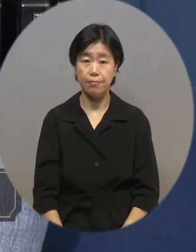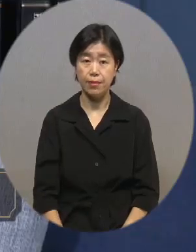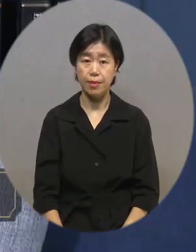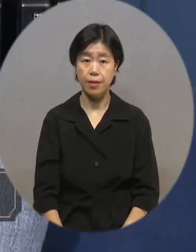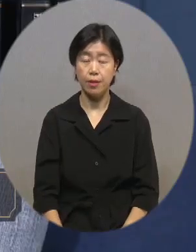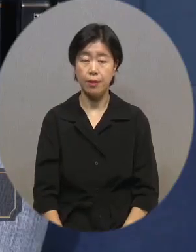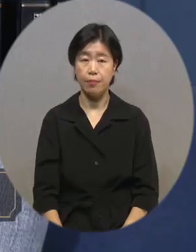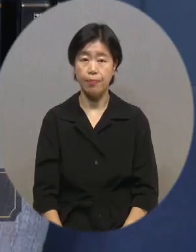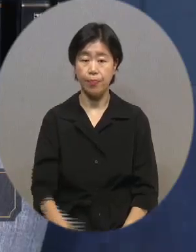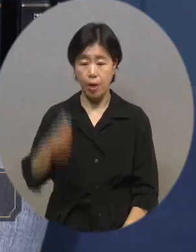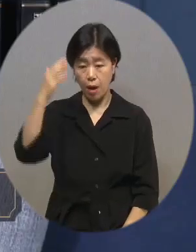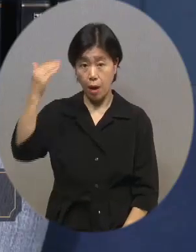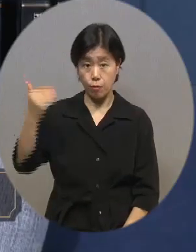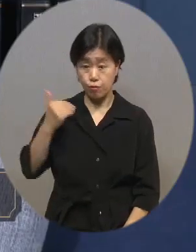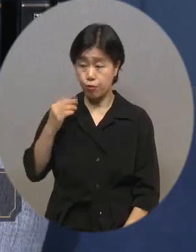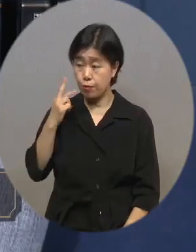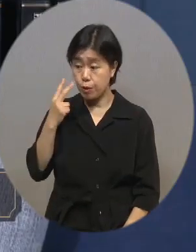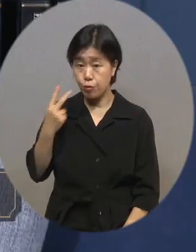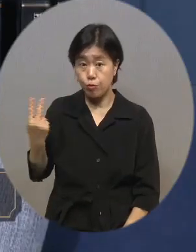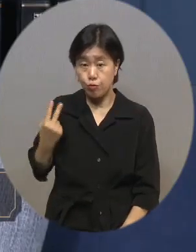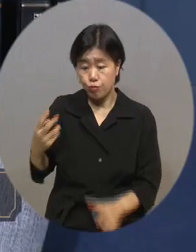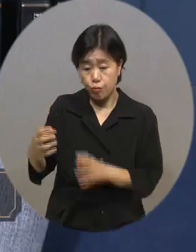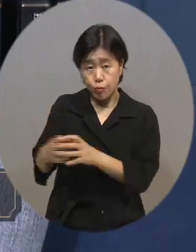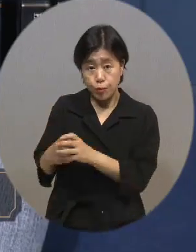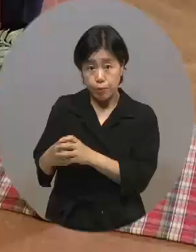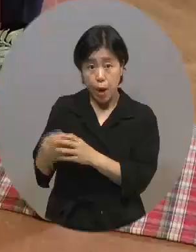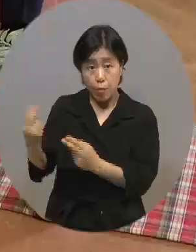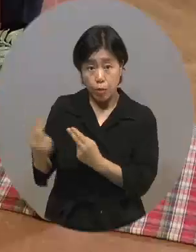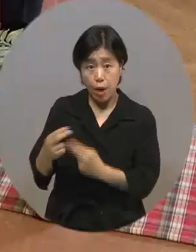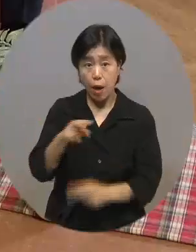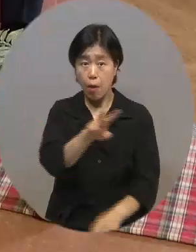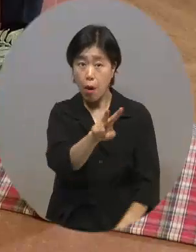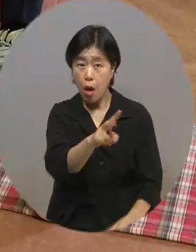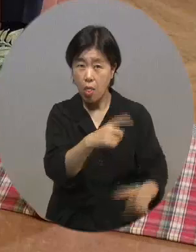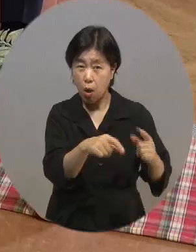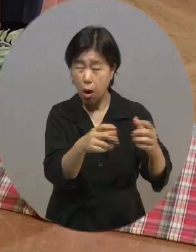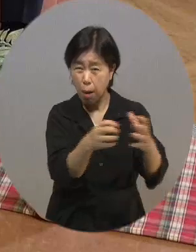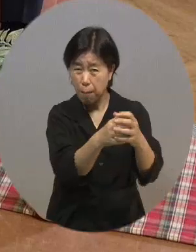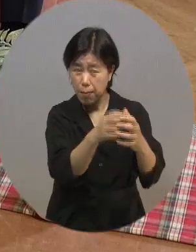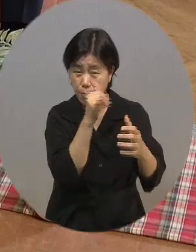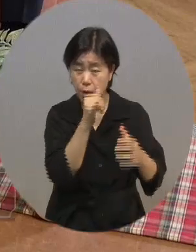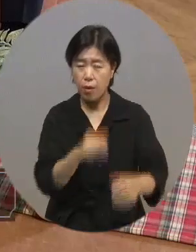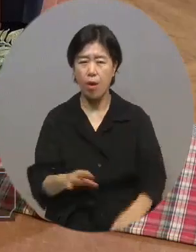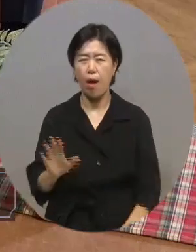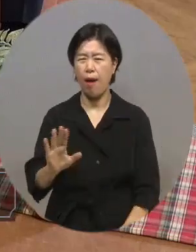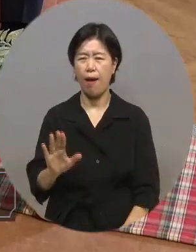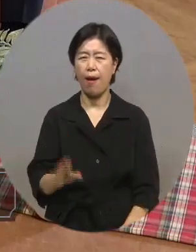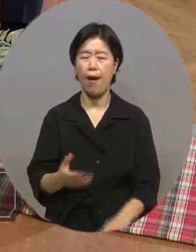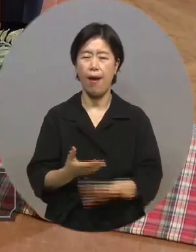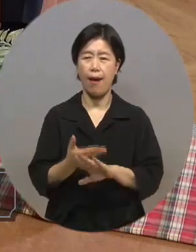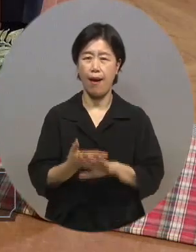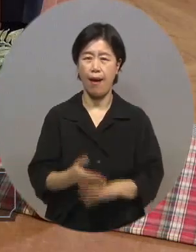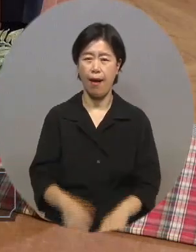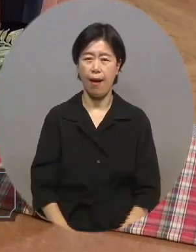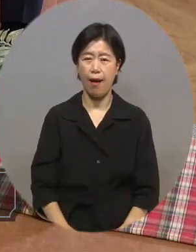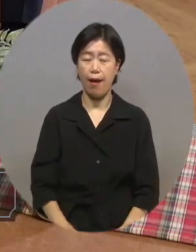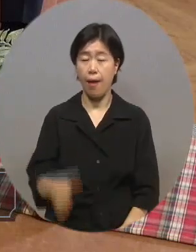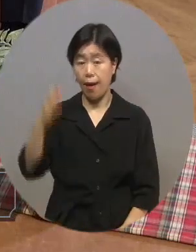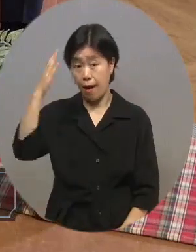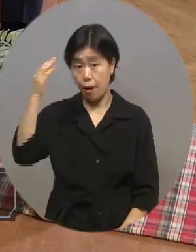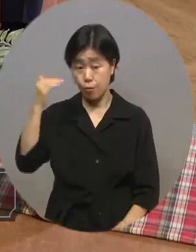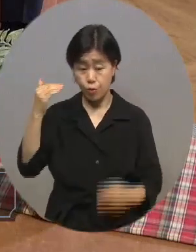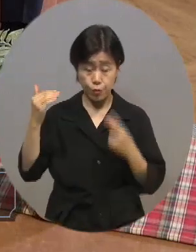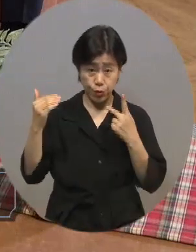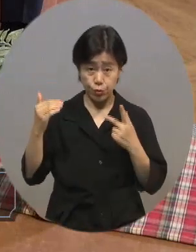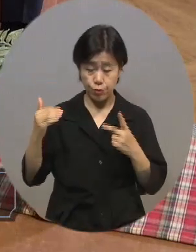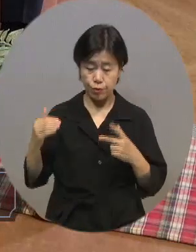한미 동맹보다 더 높은 차원의 동맹이다. 맞습니까? 그 정도입니까? 그럴 수는 없죠. 우리가 미군들하고 또 미군이 우리하고의